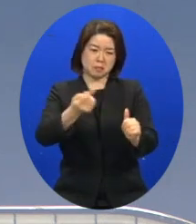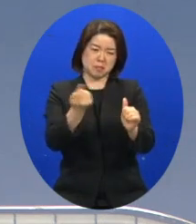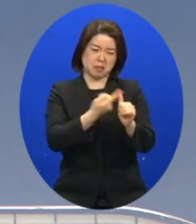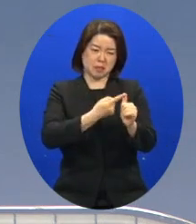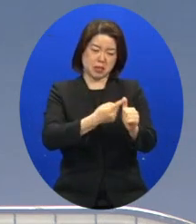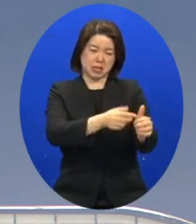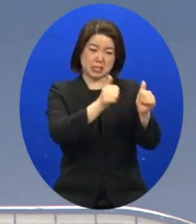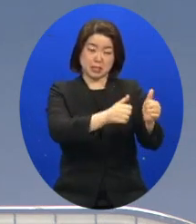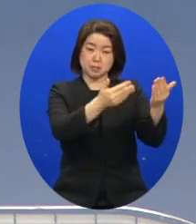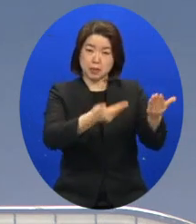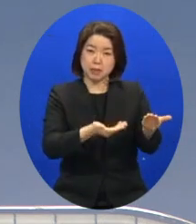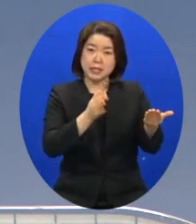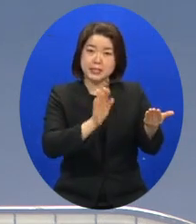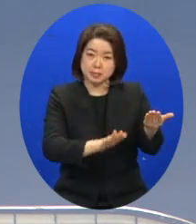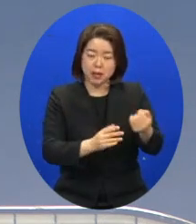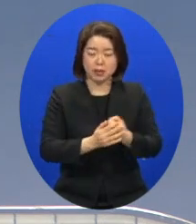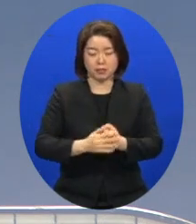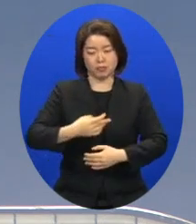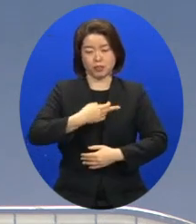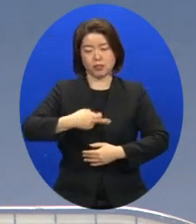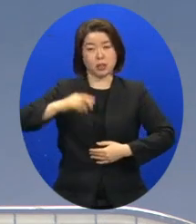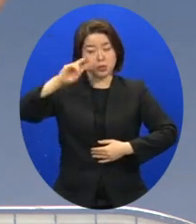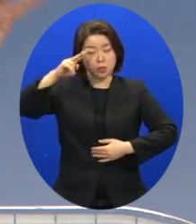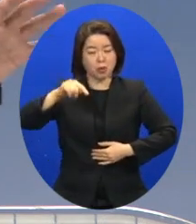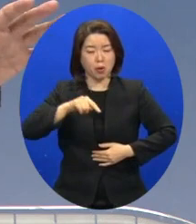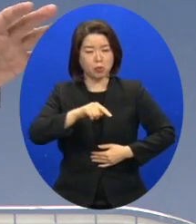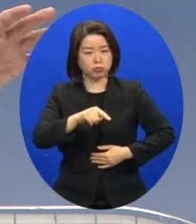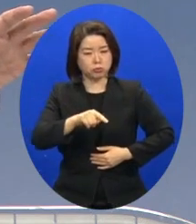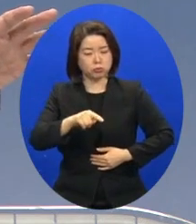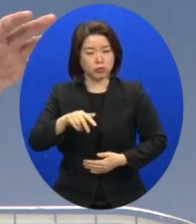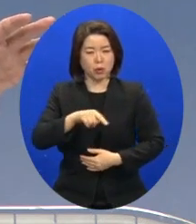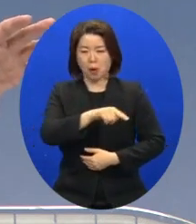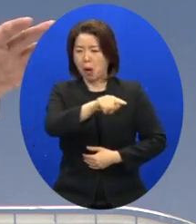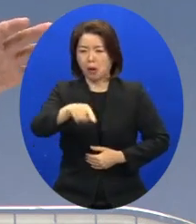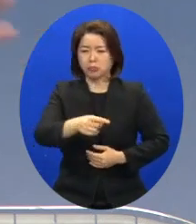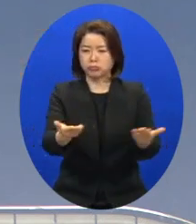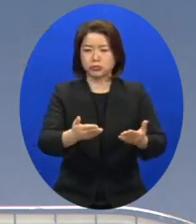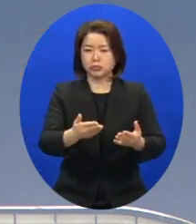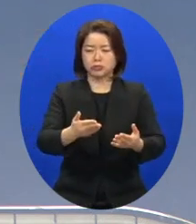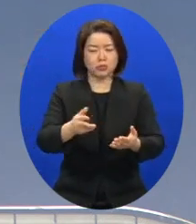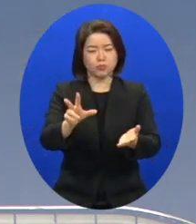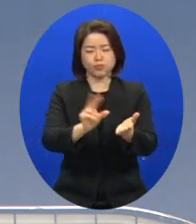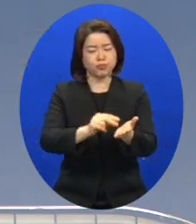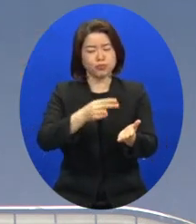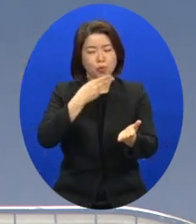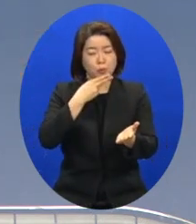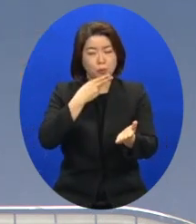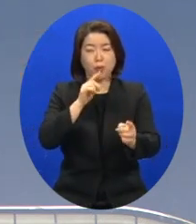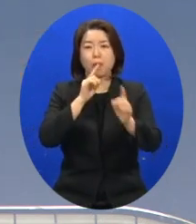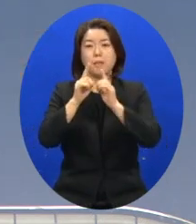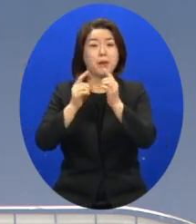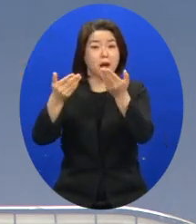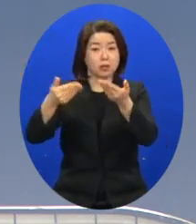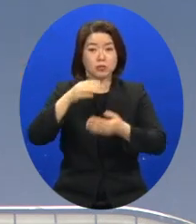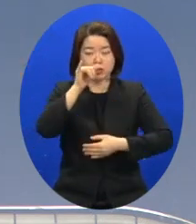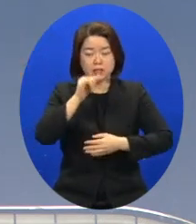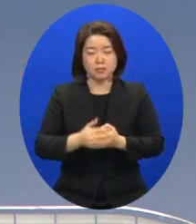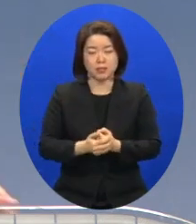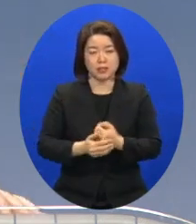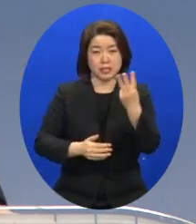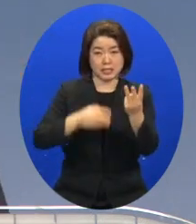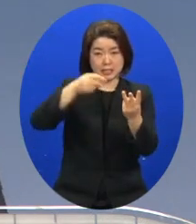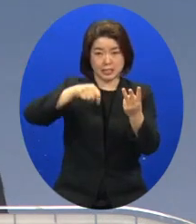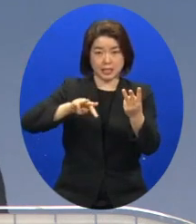사도 바울이 자기 게는 그게 아무것도 아니라 그렇게 말하는 것입니다 3절에 보면